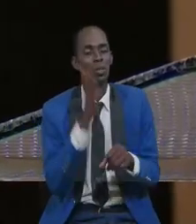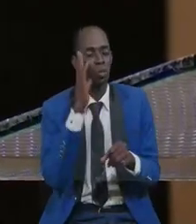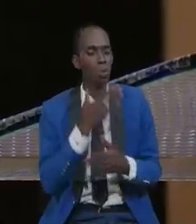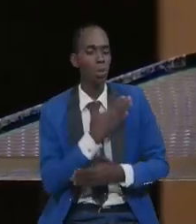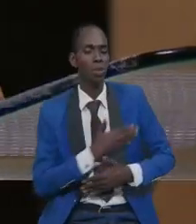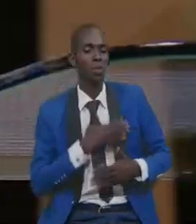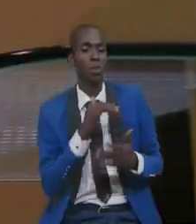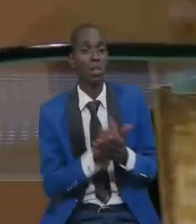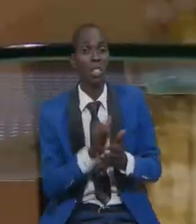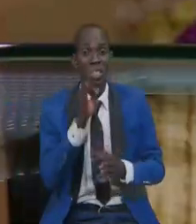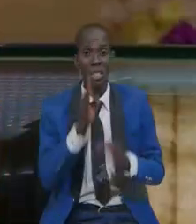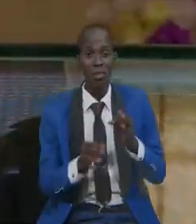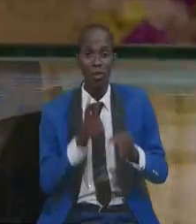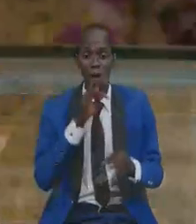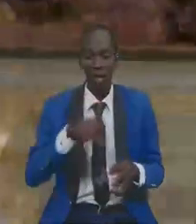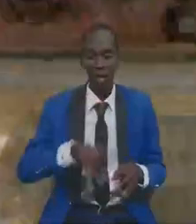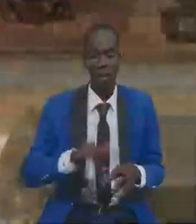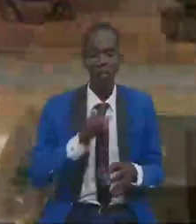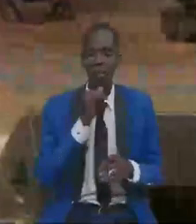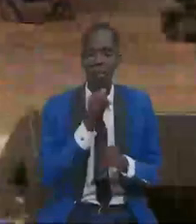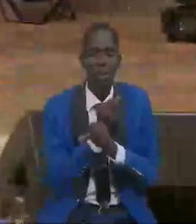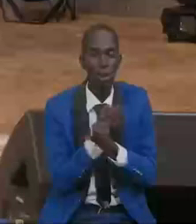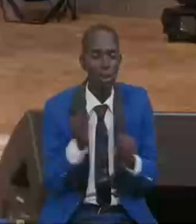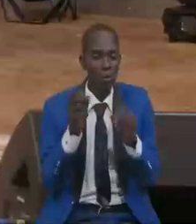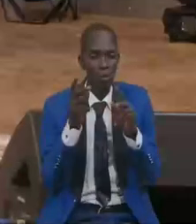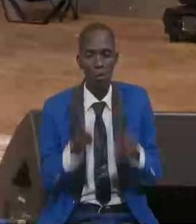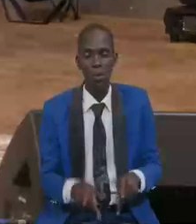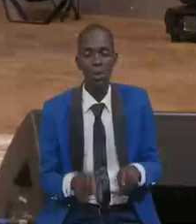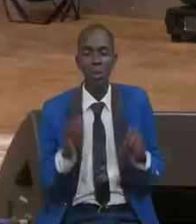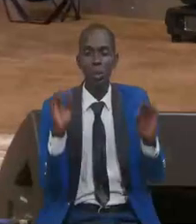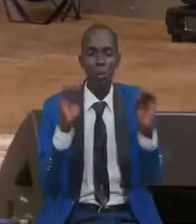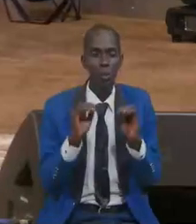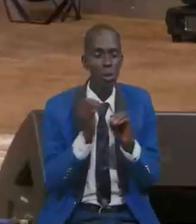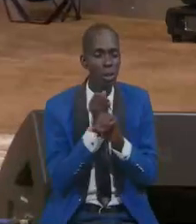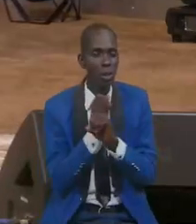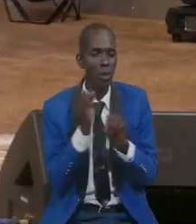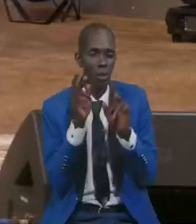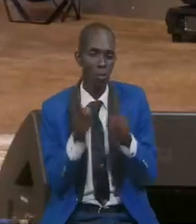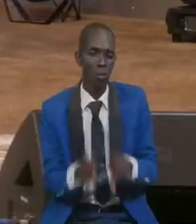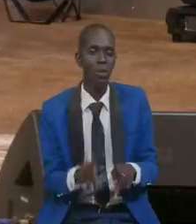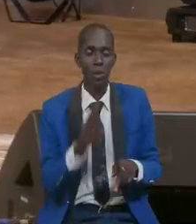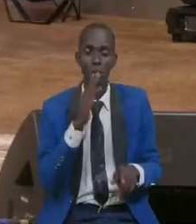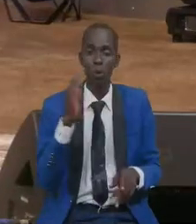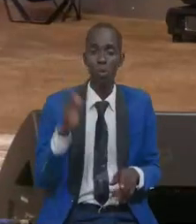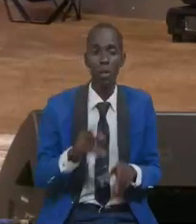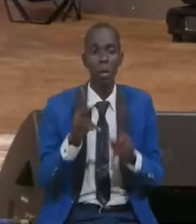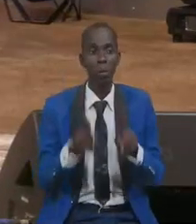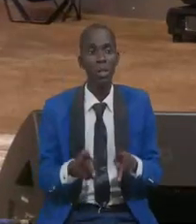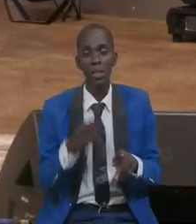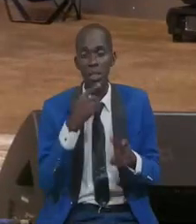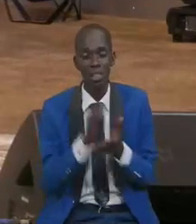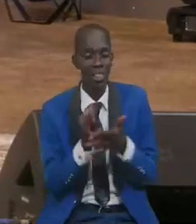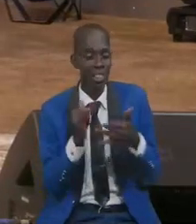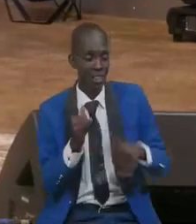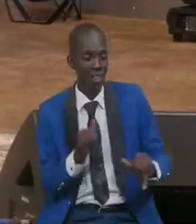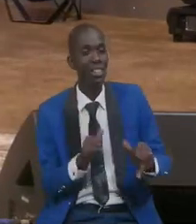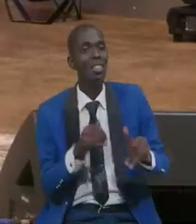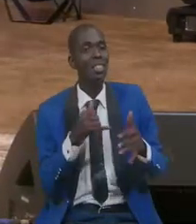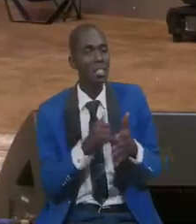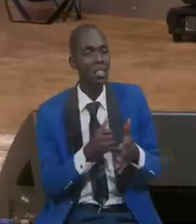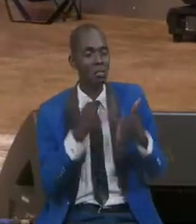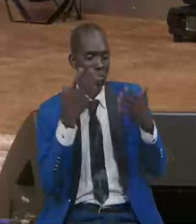ça? Si vous êtes un méchant, si vous êtes un non sauvé, vous êtes un incroyant, un pécheur. Il dit, je l'ai recherché, je l'ai